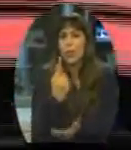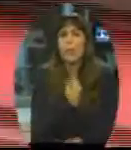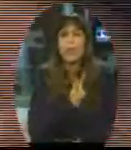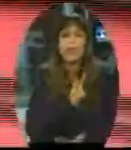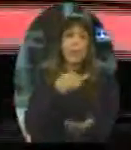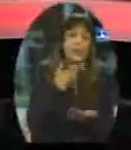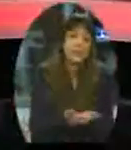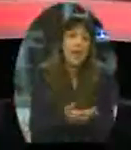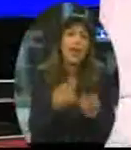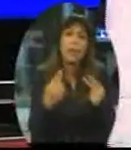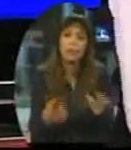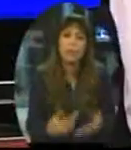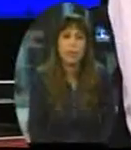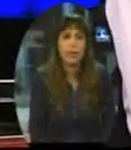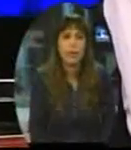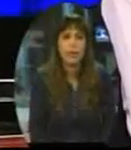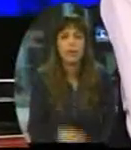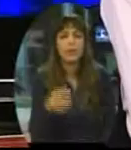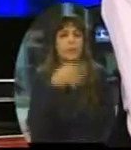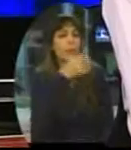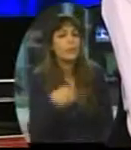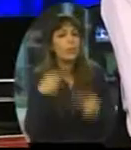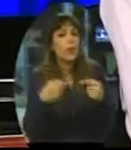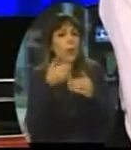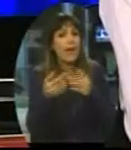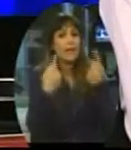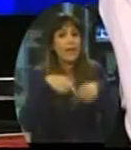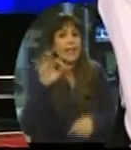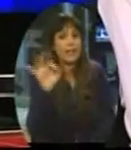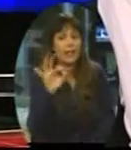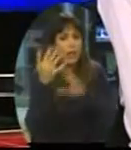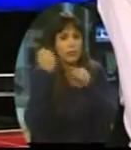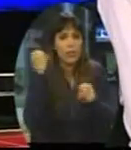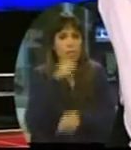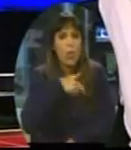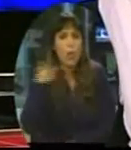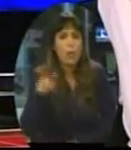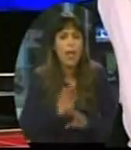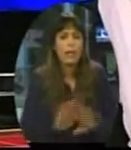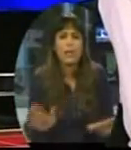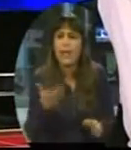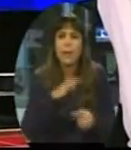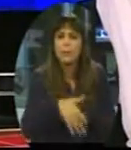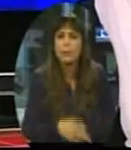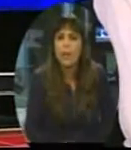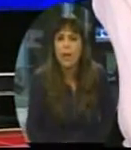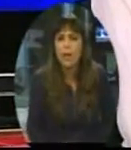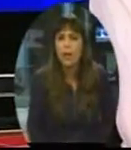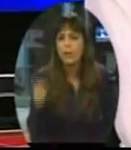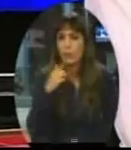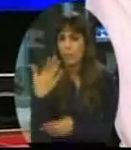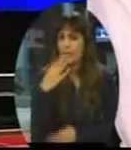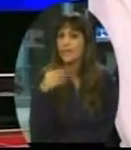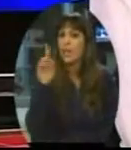אבל לא משנה. אנחנו יום אחרי ועדת טירקל ולנו אין שגריר באו"ם כיום, איך זה משפיע על זה? למדינת ישראל יש שגריר